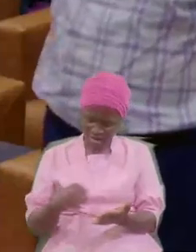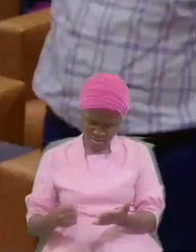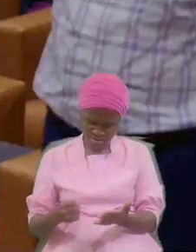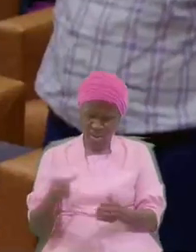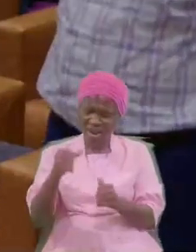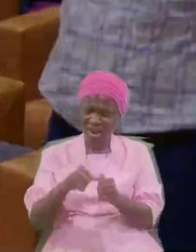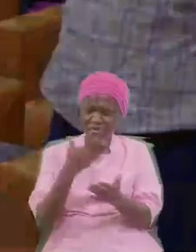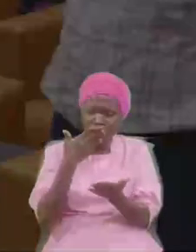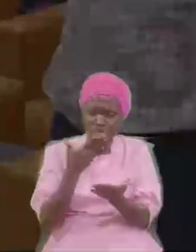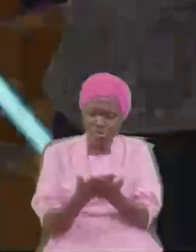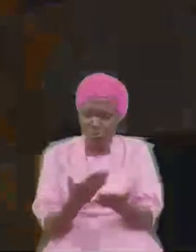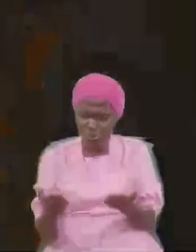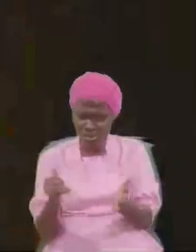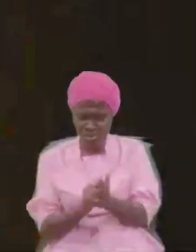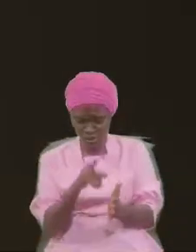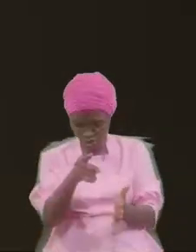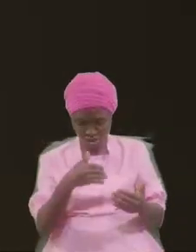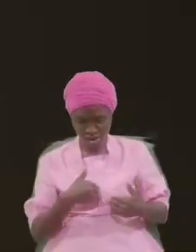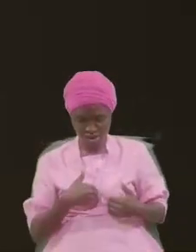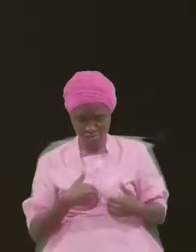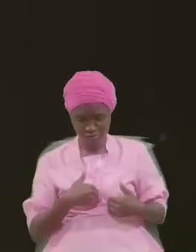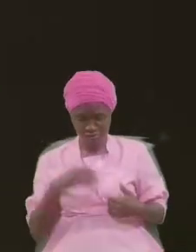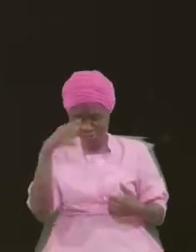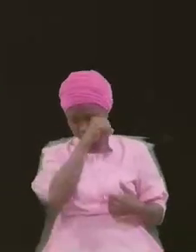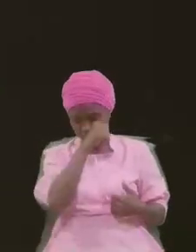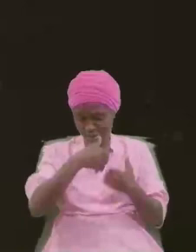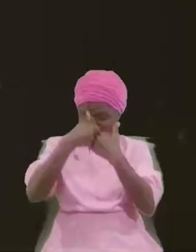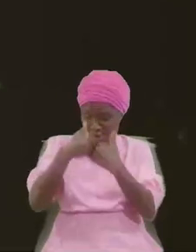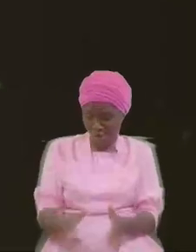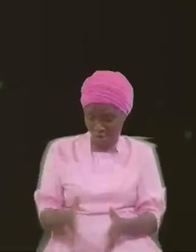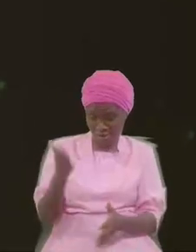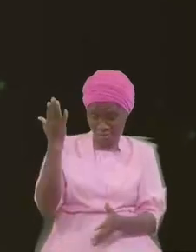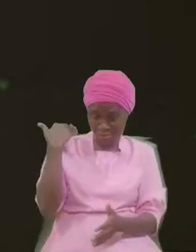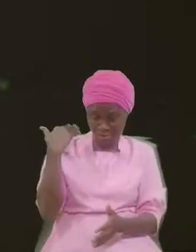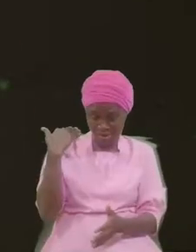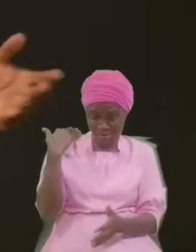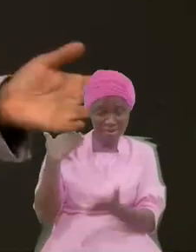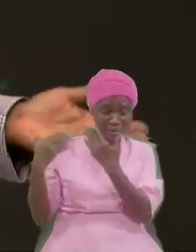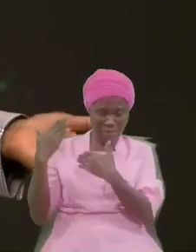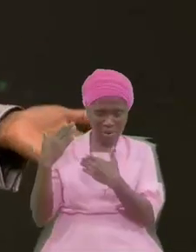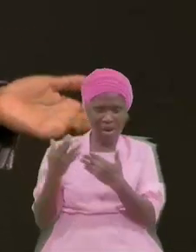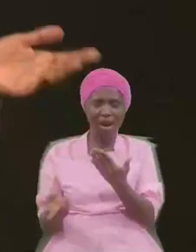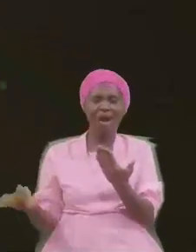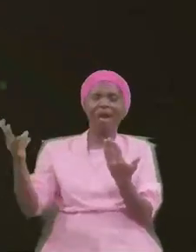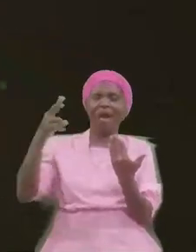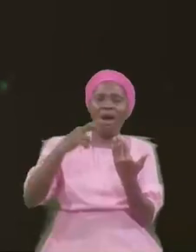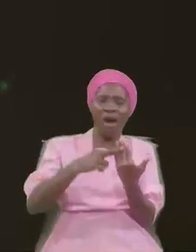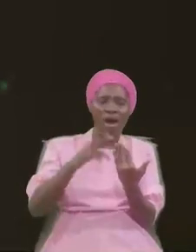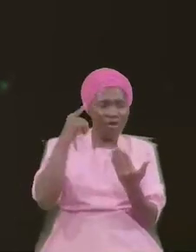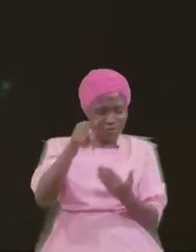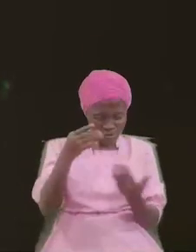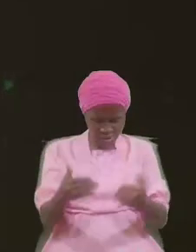Et toute bonne chose que vous avez perdue dans le passé, qu'il est la restauration maintenant, qu'il